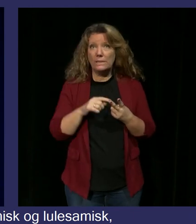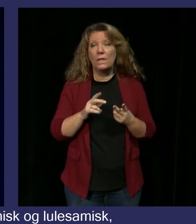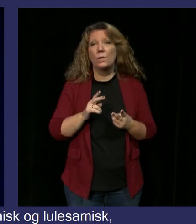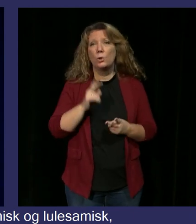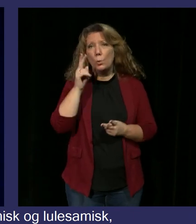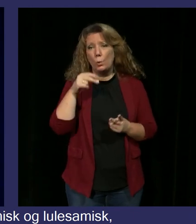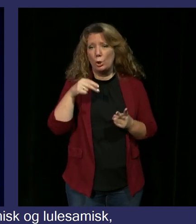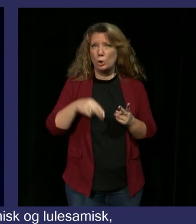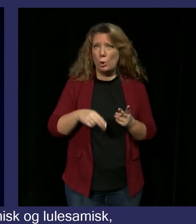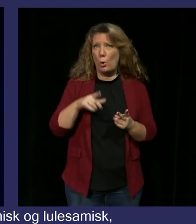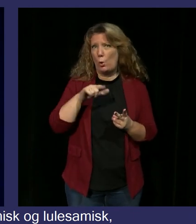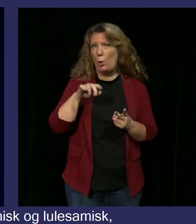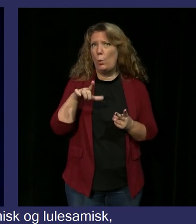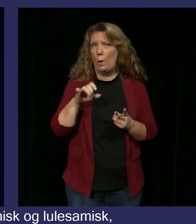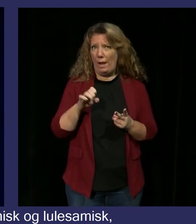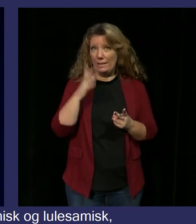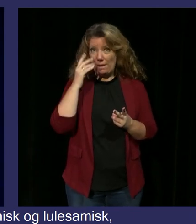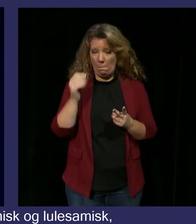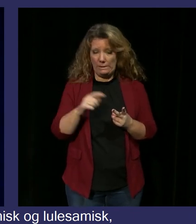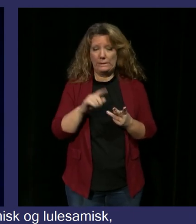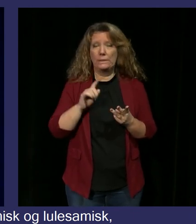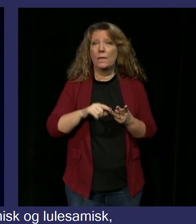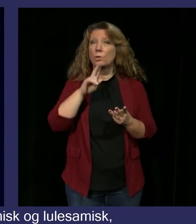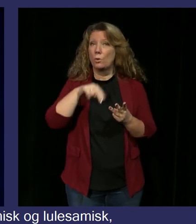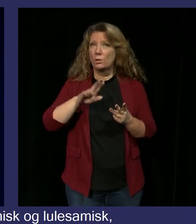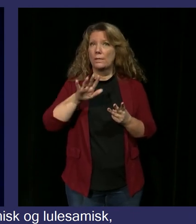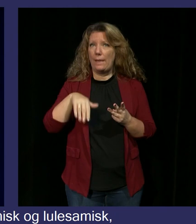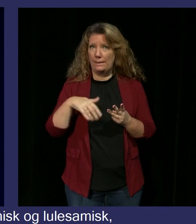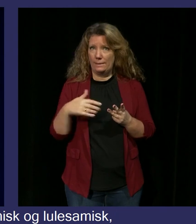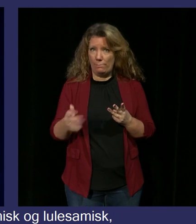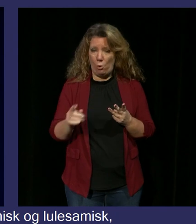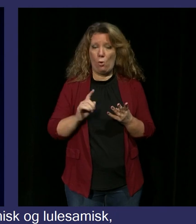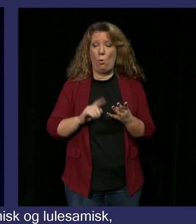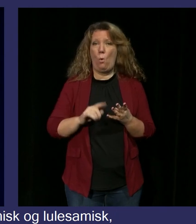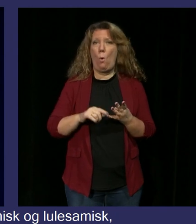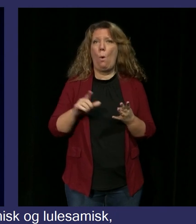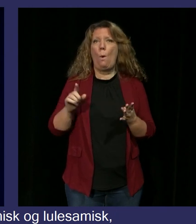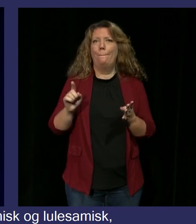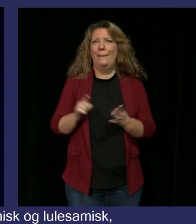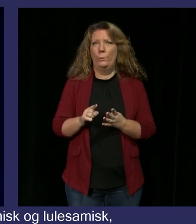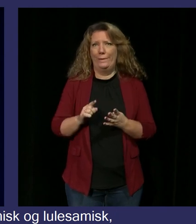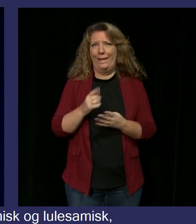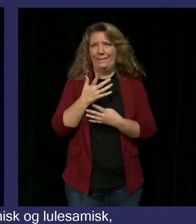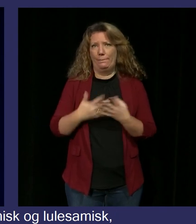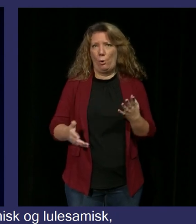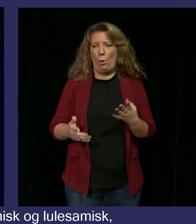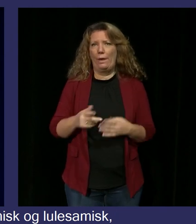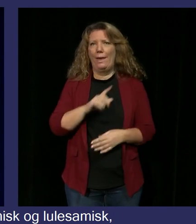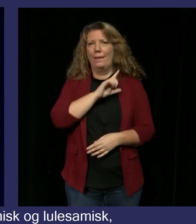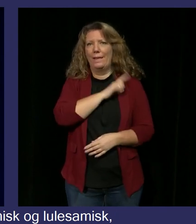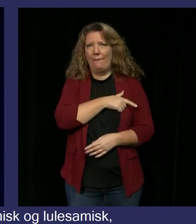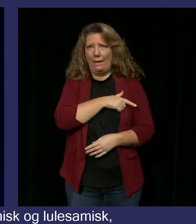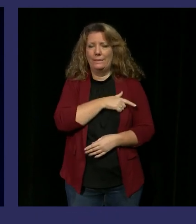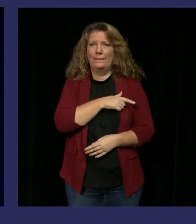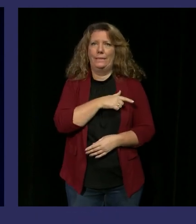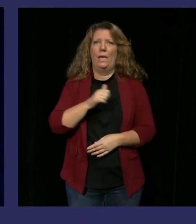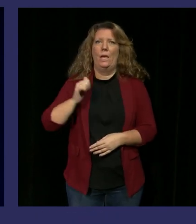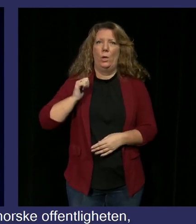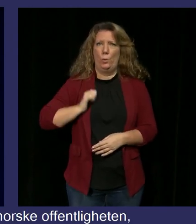og lulesamisk, norsk tegnspråk, og minoritetsspråkene kvensk, romani og